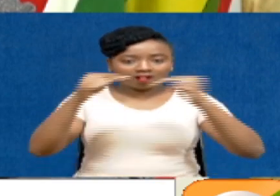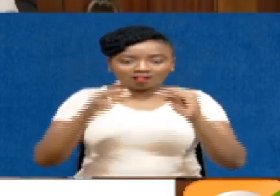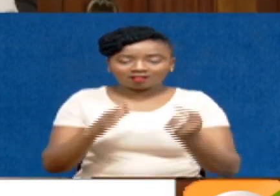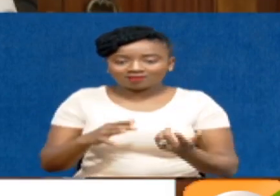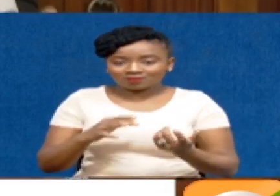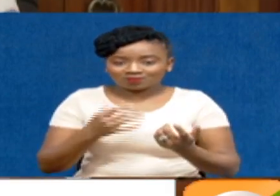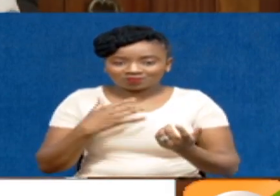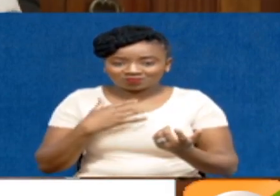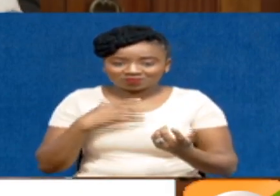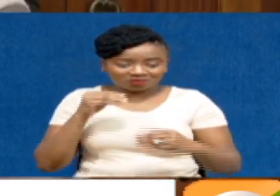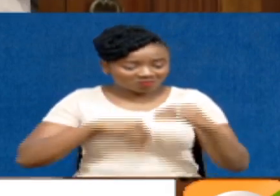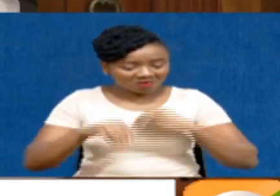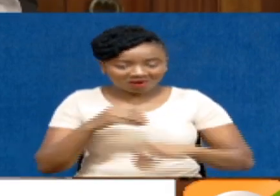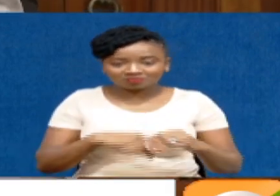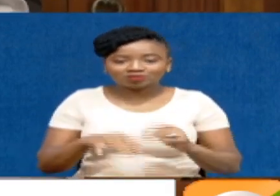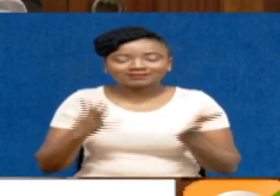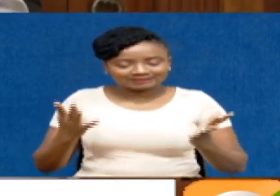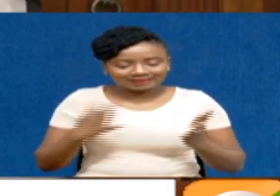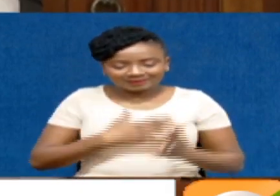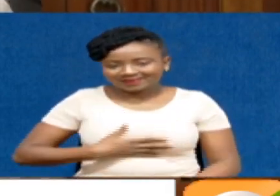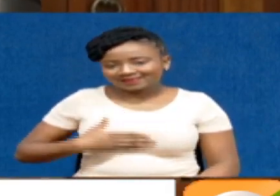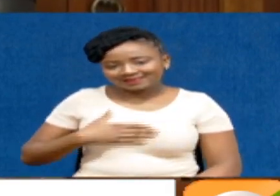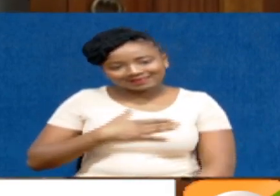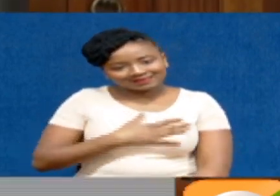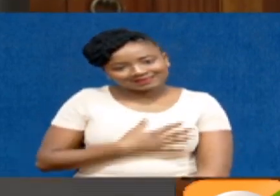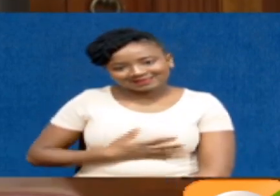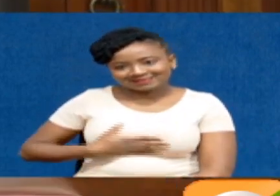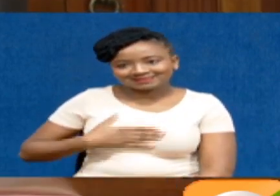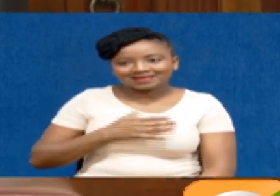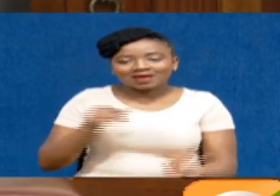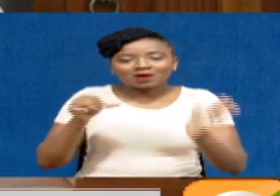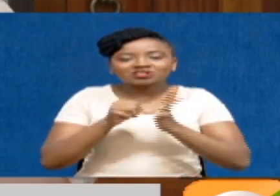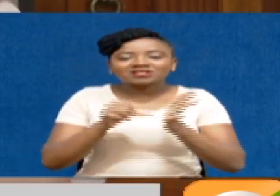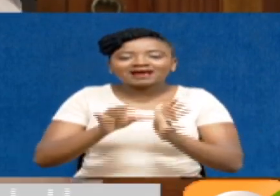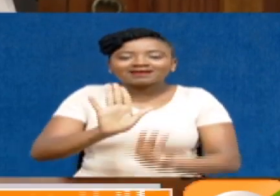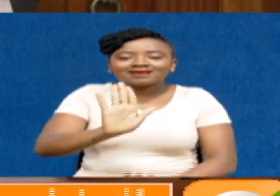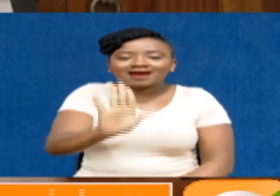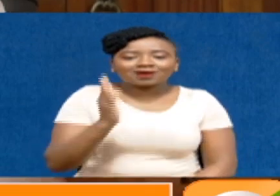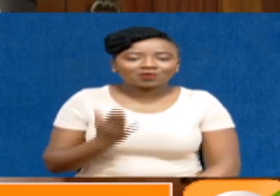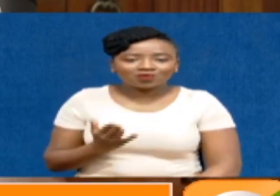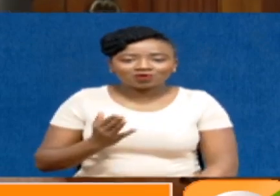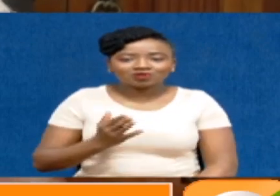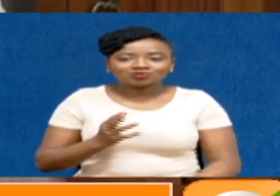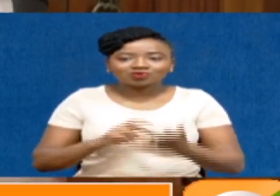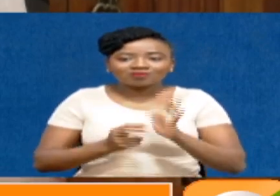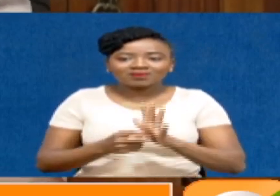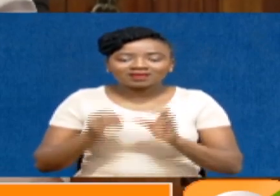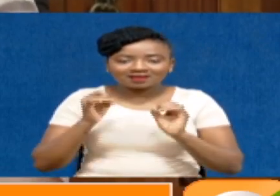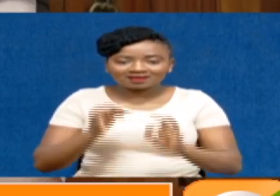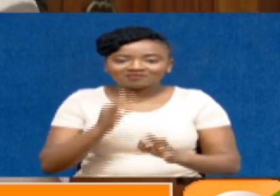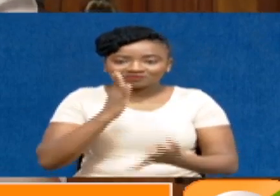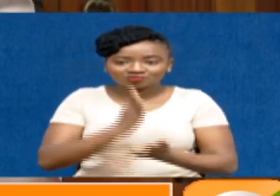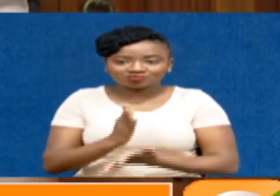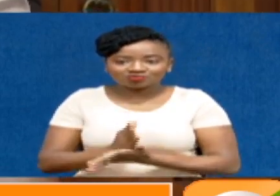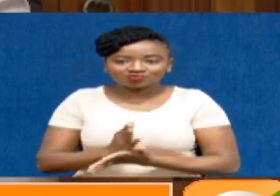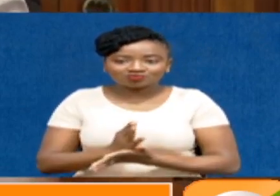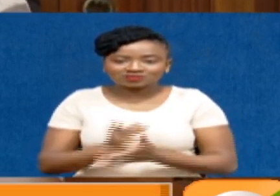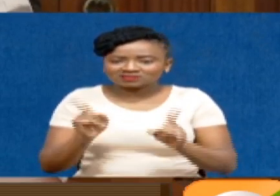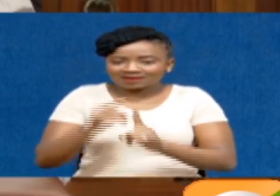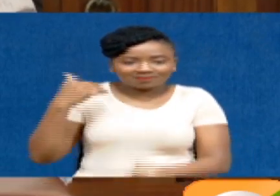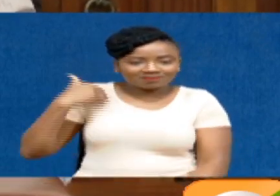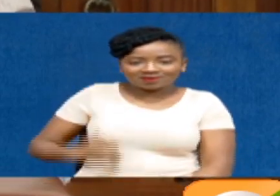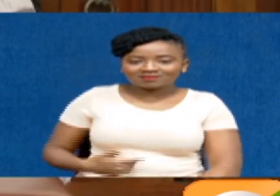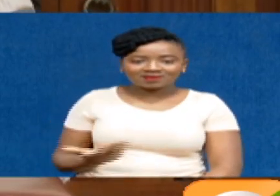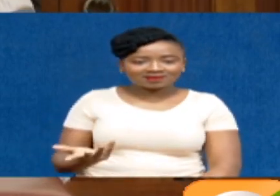ujinga? Kila mtu abebe mzigo wake, usiende kuwekelea mwenzako. Wewe kama umekuwa mimi